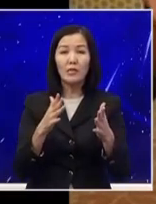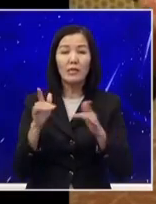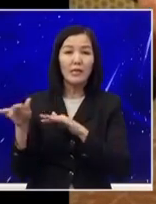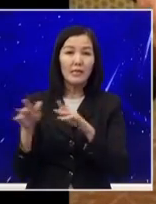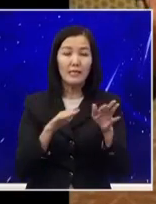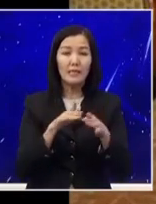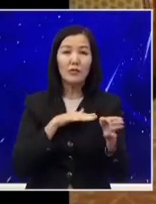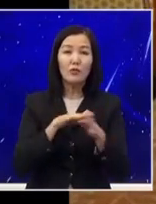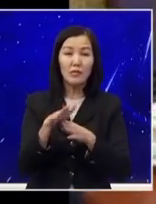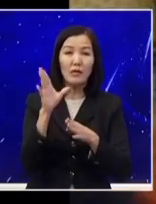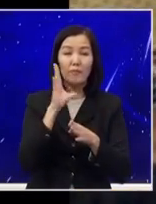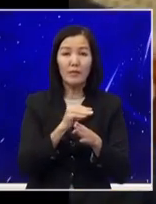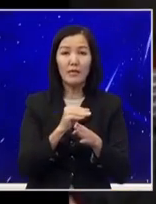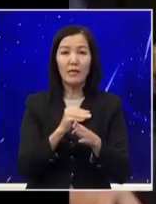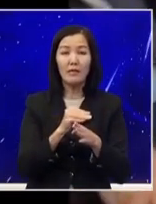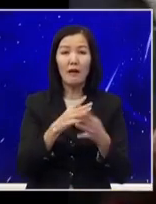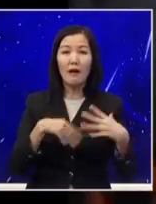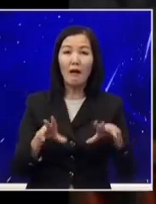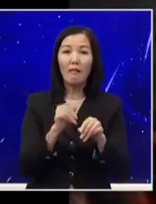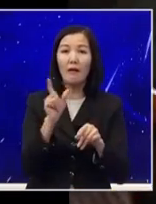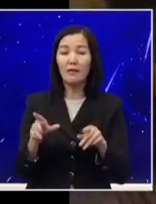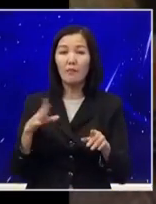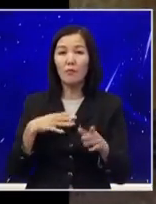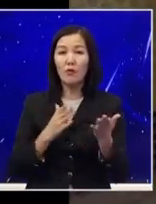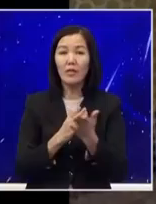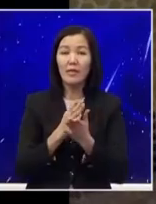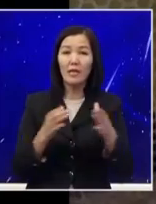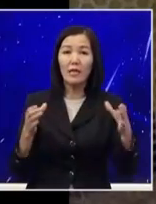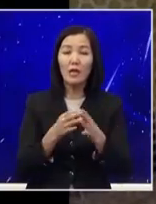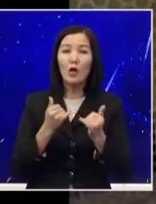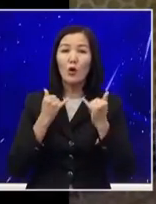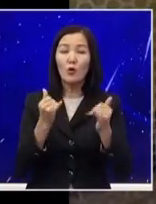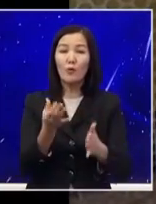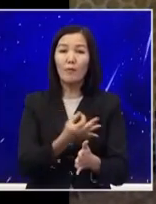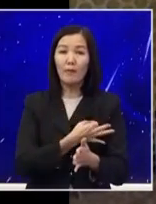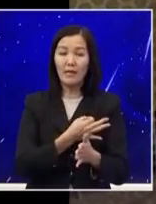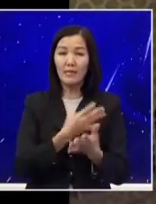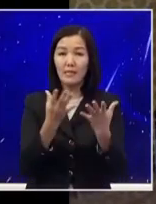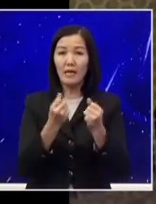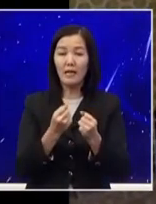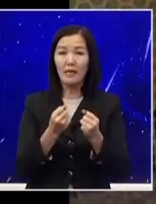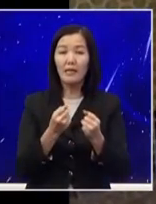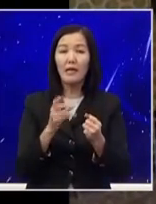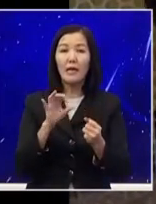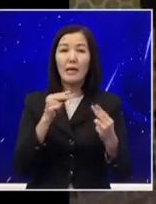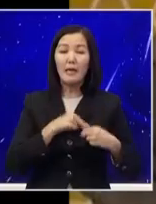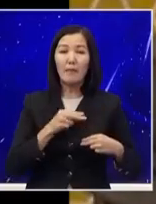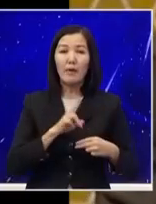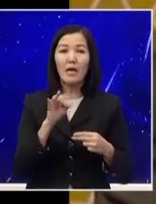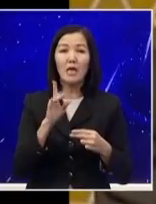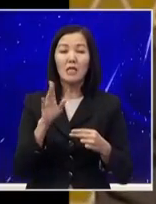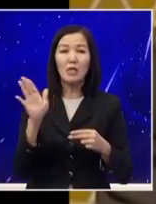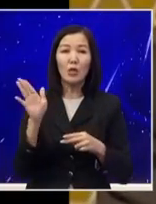еді. Жалпы Егеубек Даданбекұлы халықаралық ардагерлер кеңесінің құрмет белгісін иегері, сондай-ақ еңбек қызыл ту, құрмет